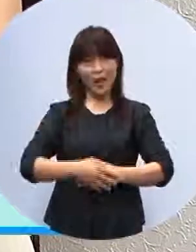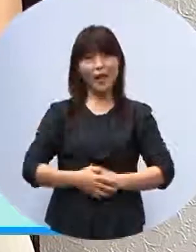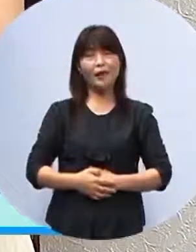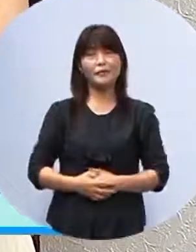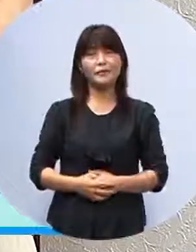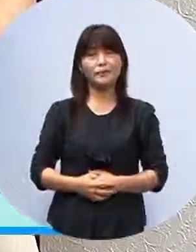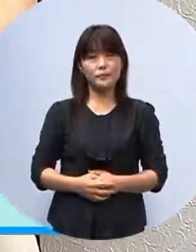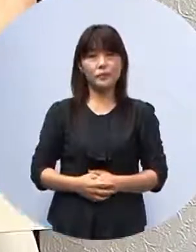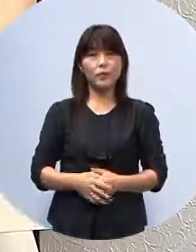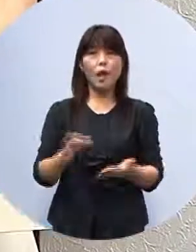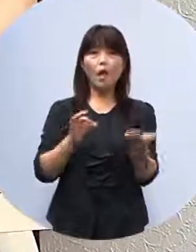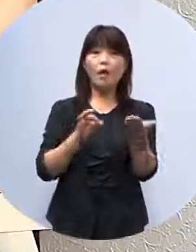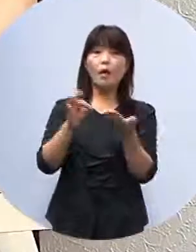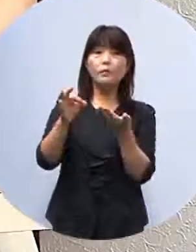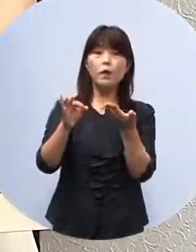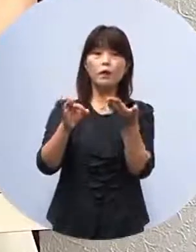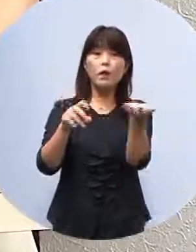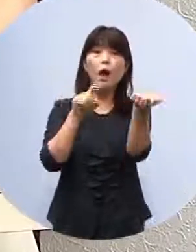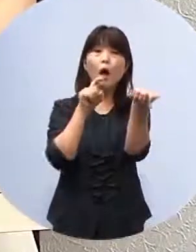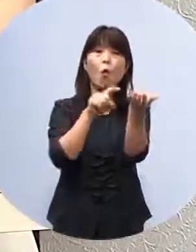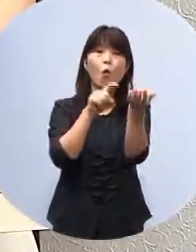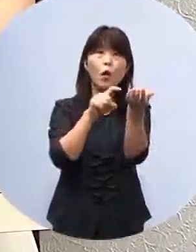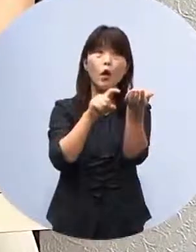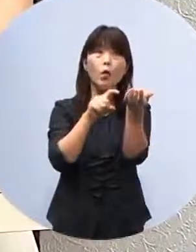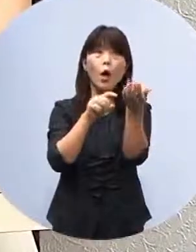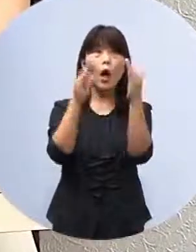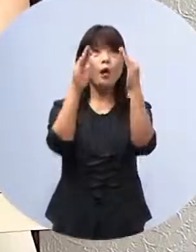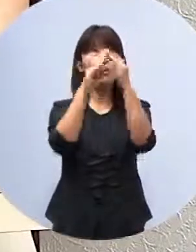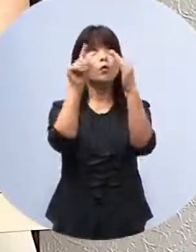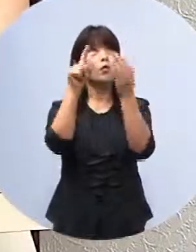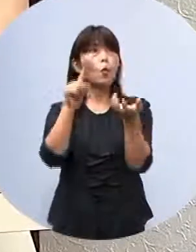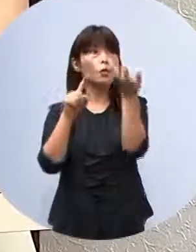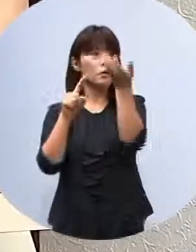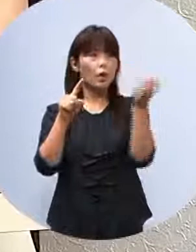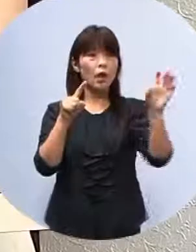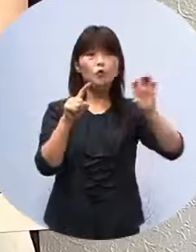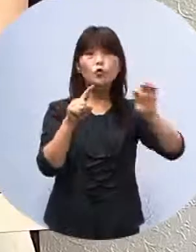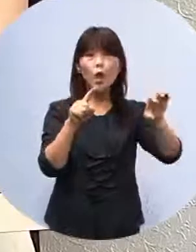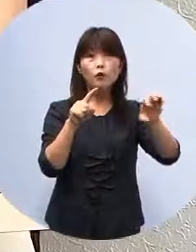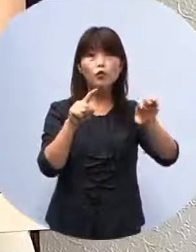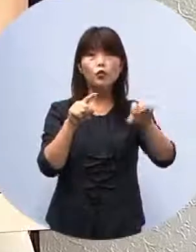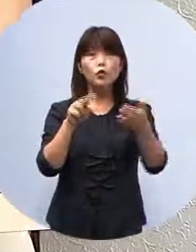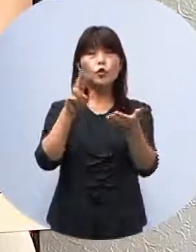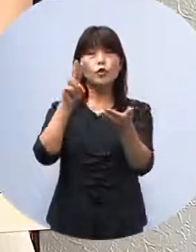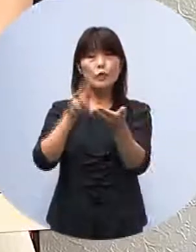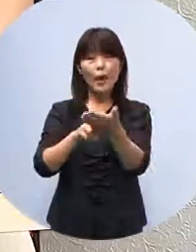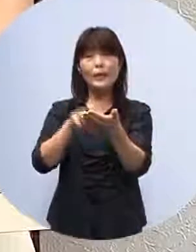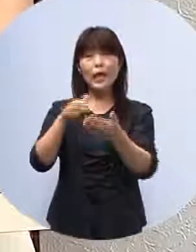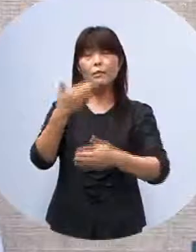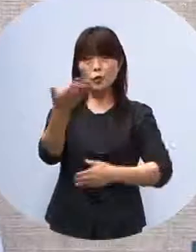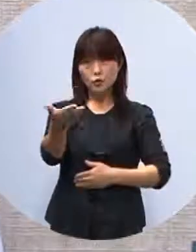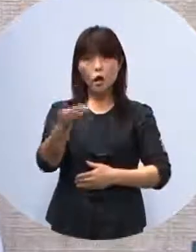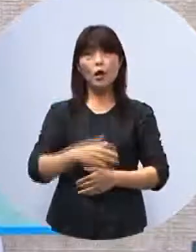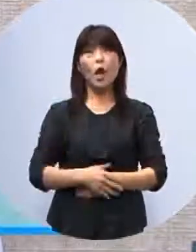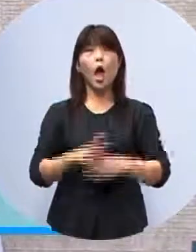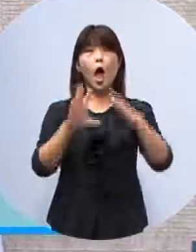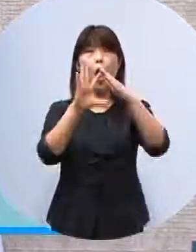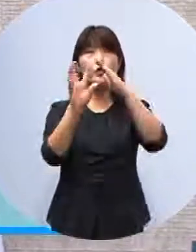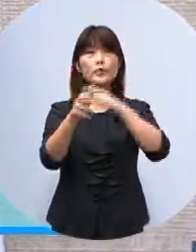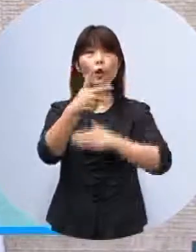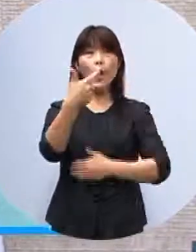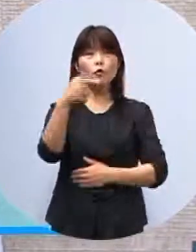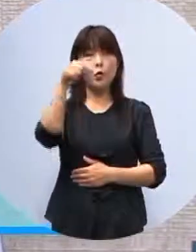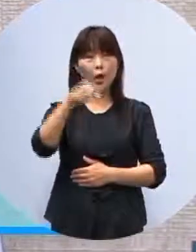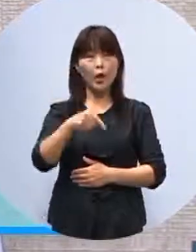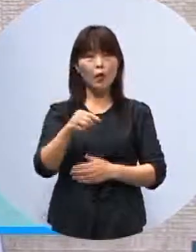ね。買ってきた警報器は家のどこにつけたらいいか決まりはありますか？ はい、藤沢市